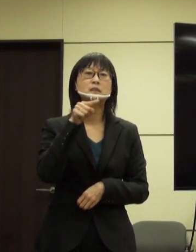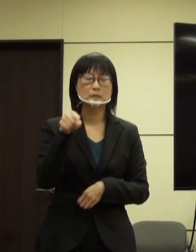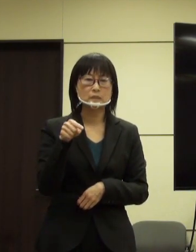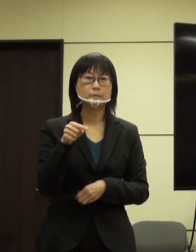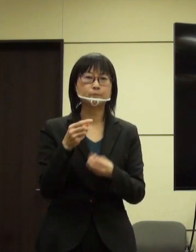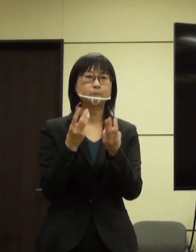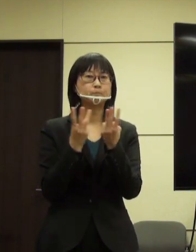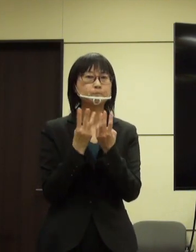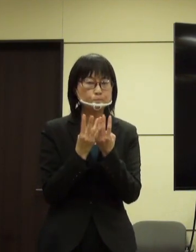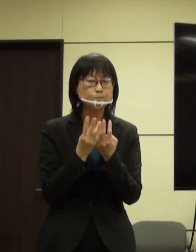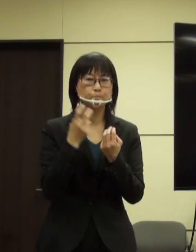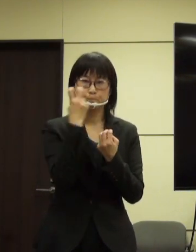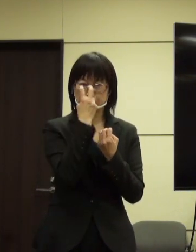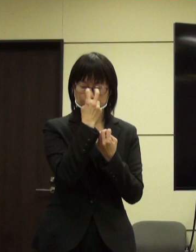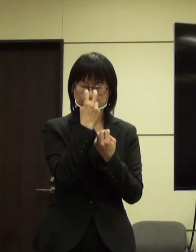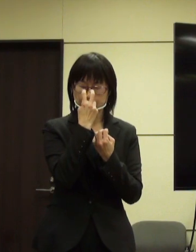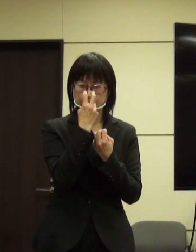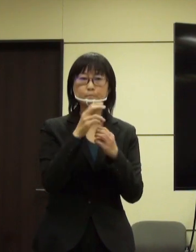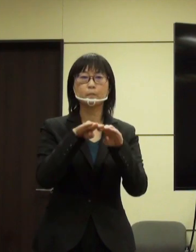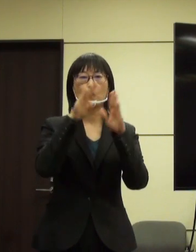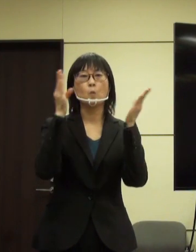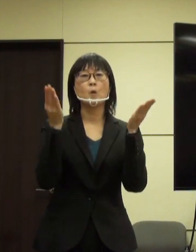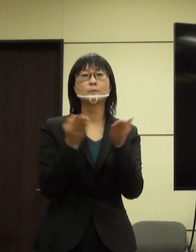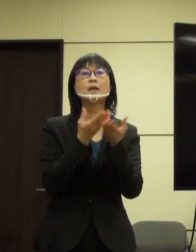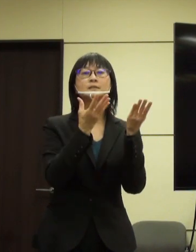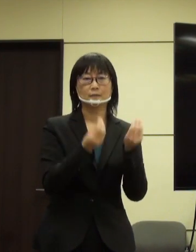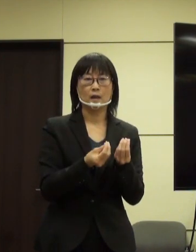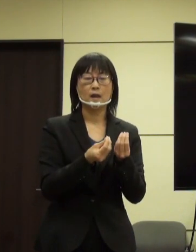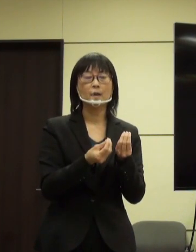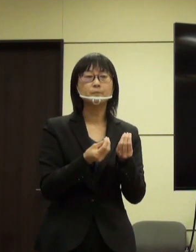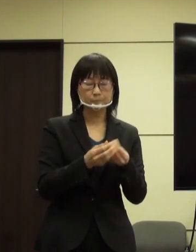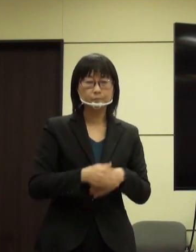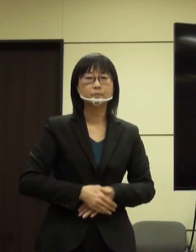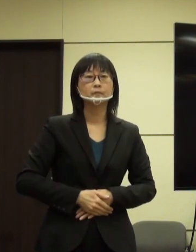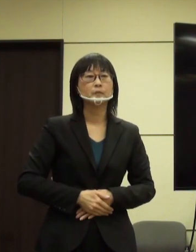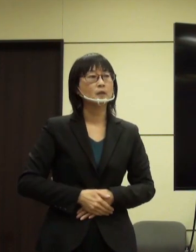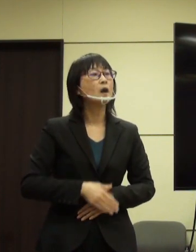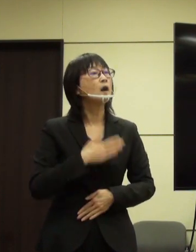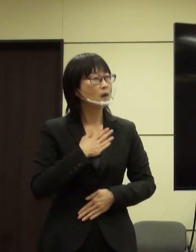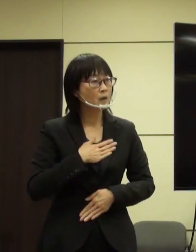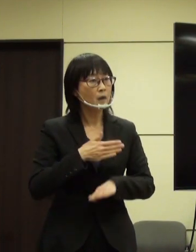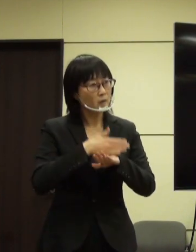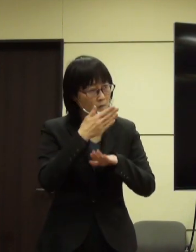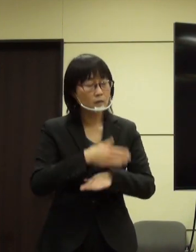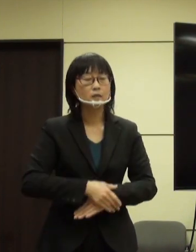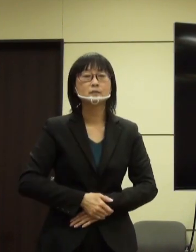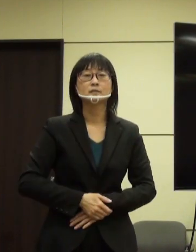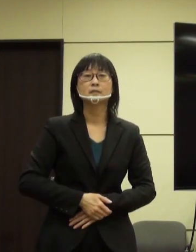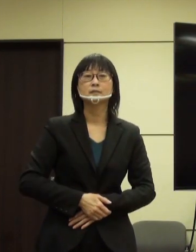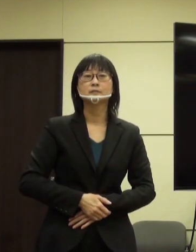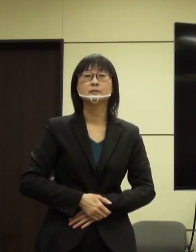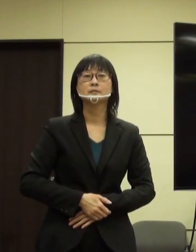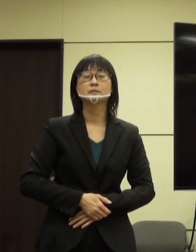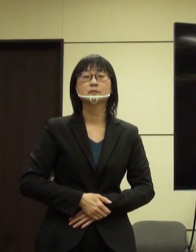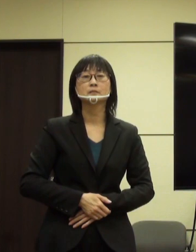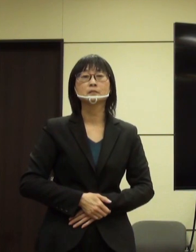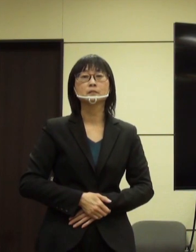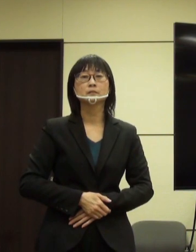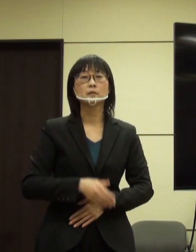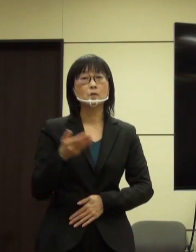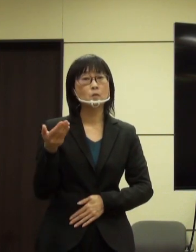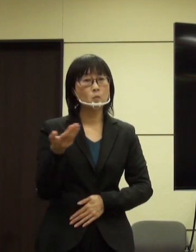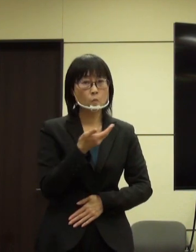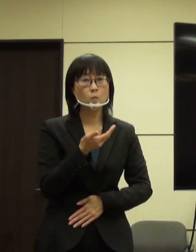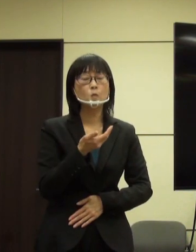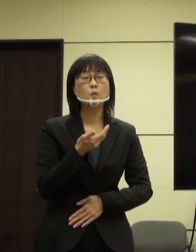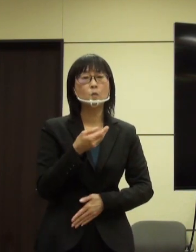職員と利用者だっていうことをはいそうです区に住民それから8あの飲食